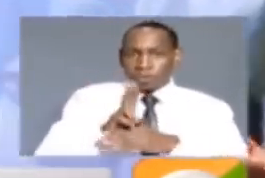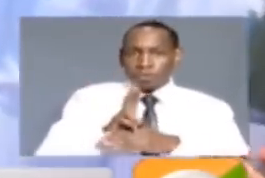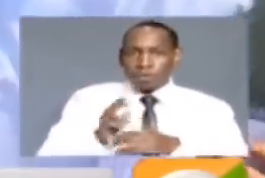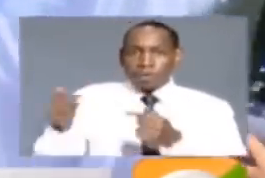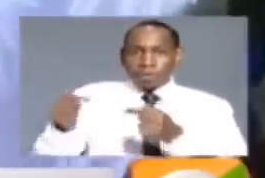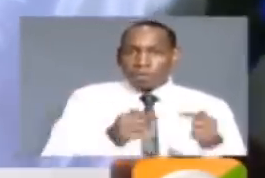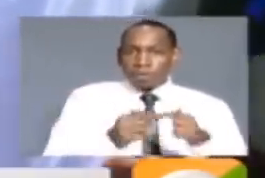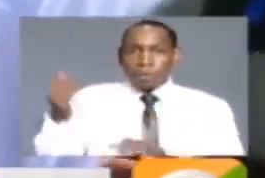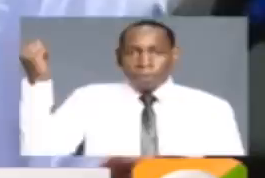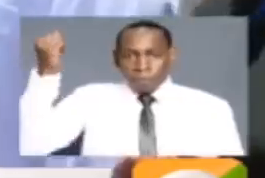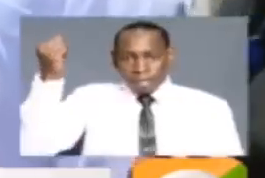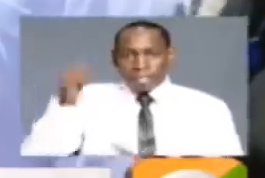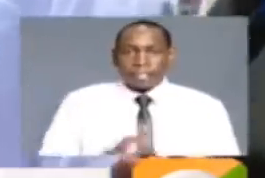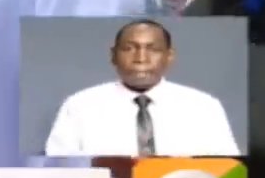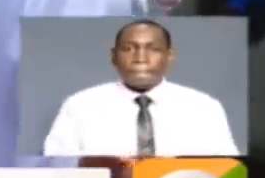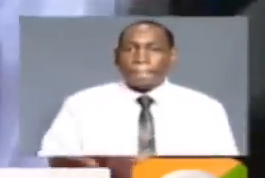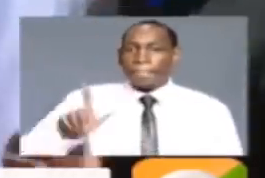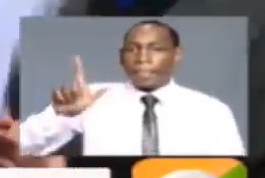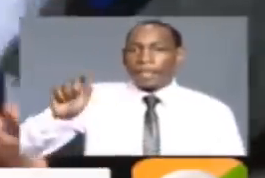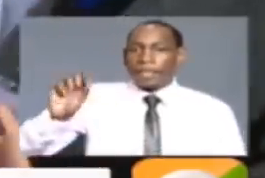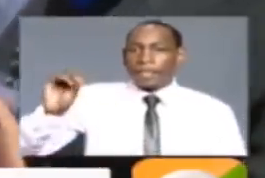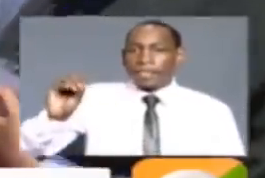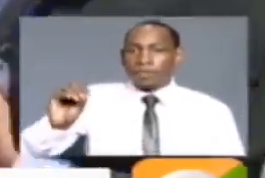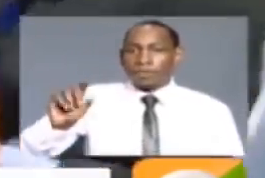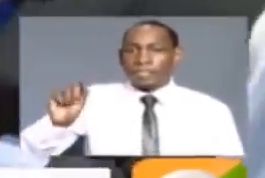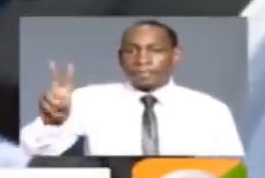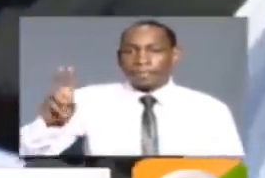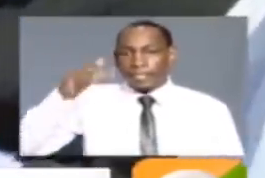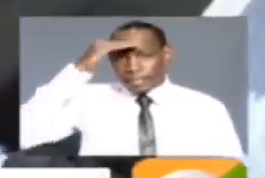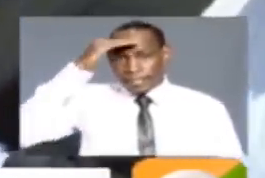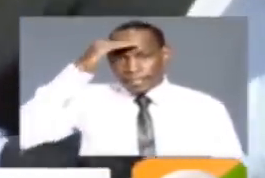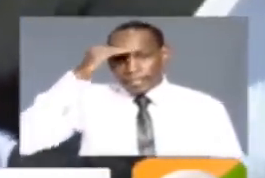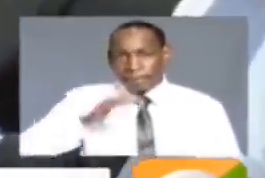mabao ya kisiasa. Stephen Leto, runinga ya Citizen, Nairobi.